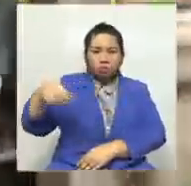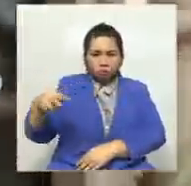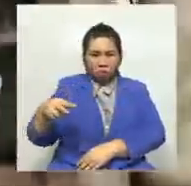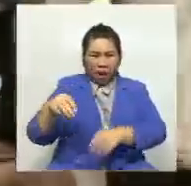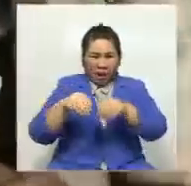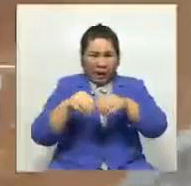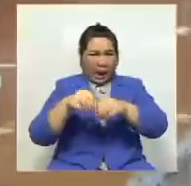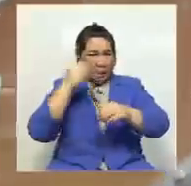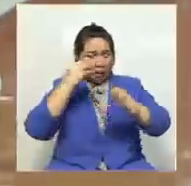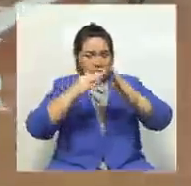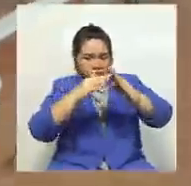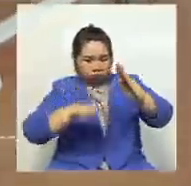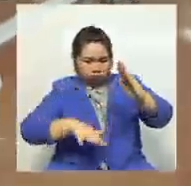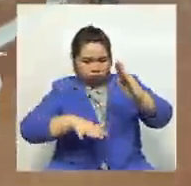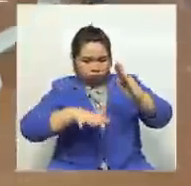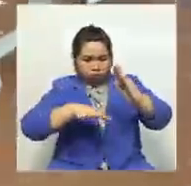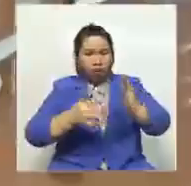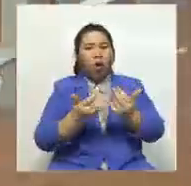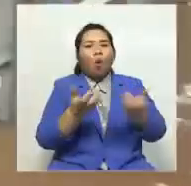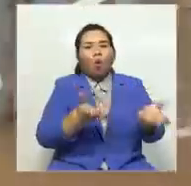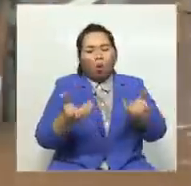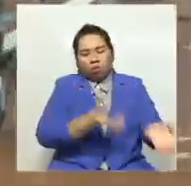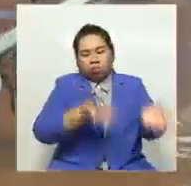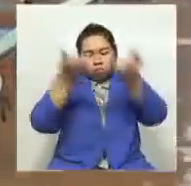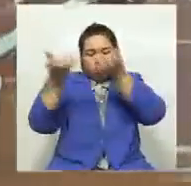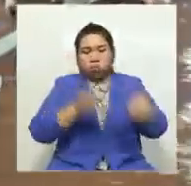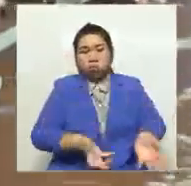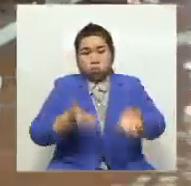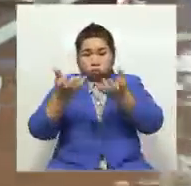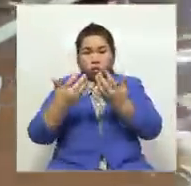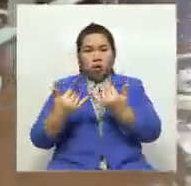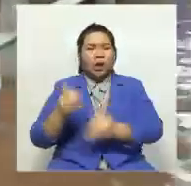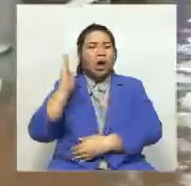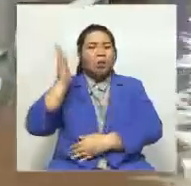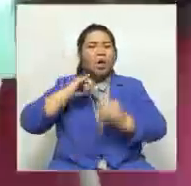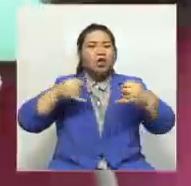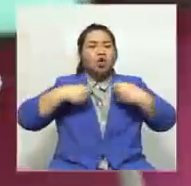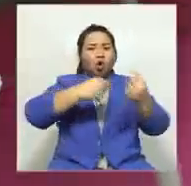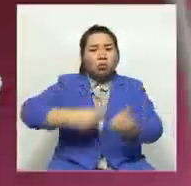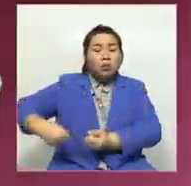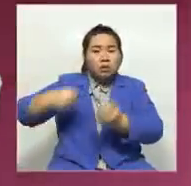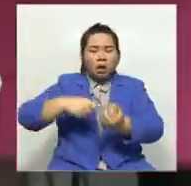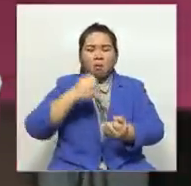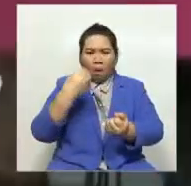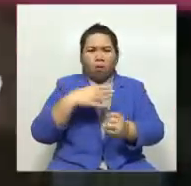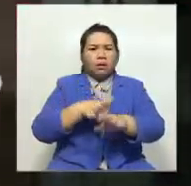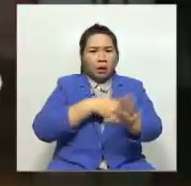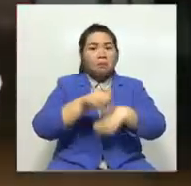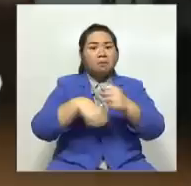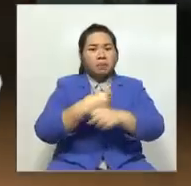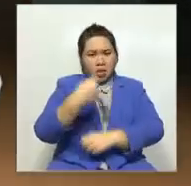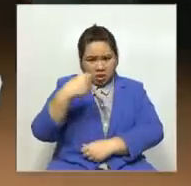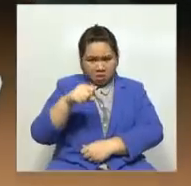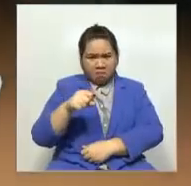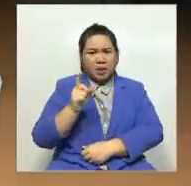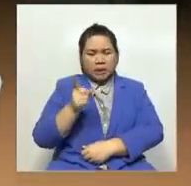ตัวบ้านเลยนะคะชาวบ้านก็ช่วยกันเก็บของขึ้นที่สูงซึ่งลุงเหรียญบอกว่าน้ำไม่ท่วมแบบนี้มาเป็น10ปีแล้วหลังจากมีเขื่อน